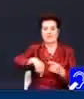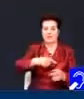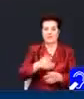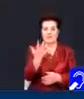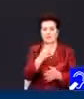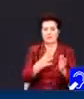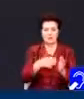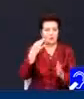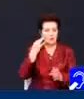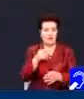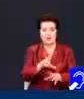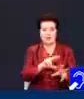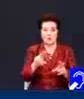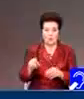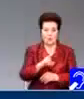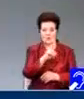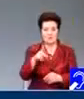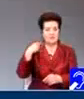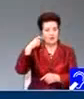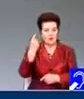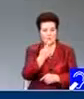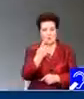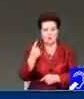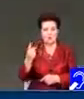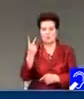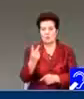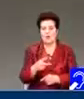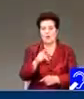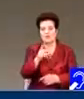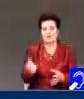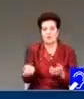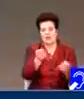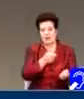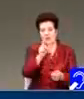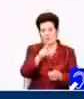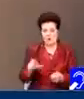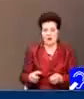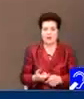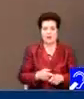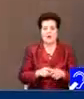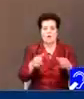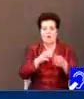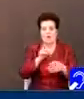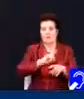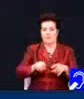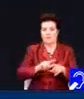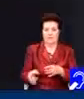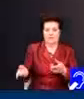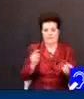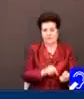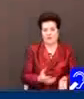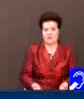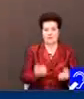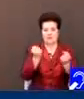fântână nu este clar. Norocul ei că cineva a sunat imediat la 112 și a chemat pompierii. O echipă de salvatori a ajuns în scurt timp la ea și au reușit